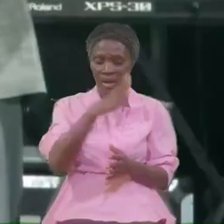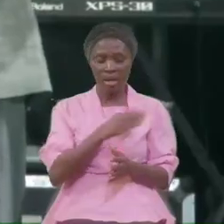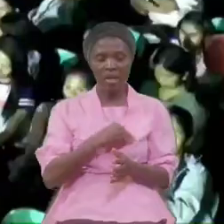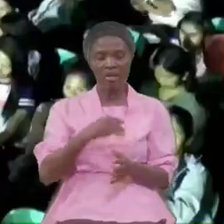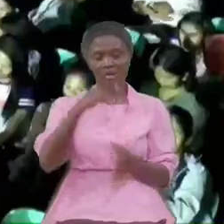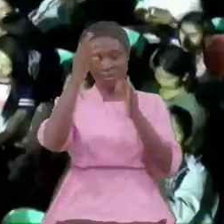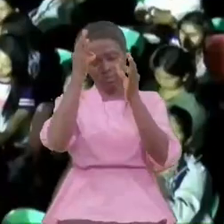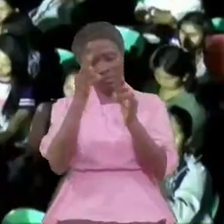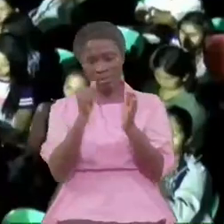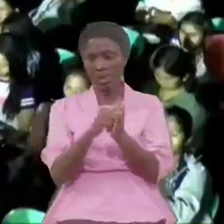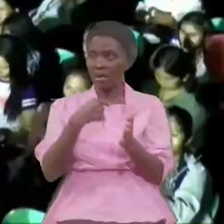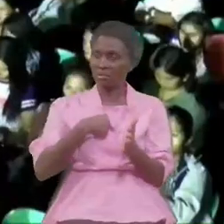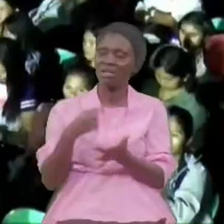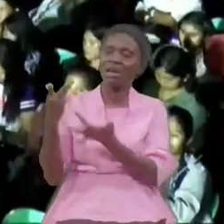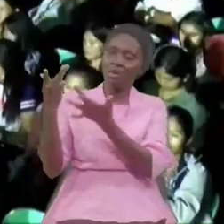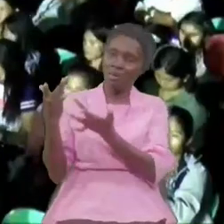il dit, j'attends ici.